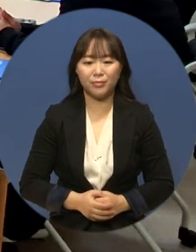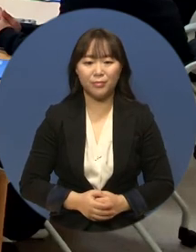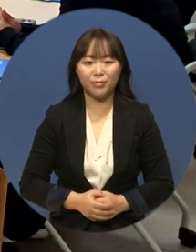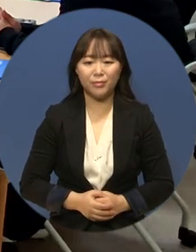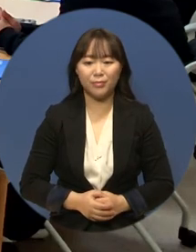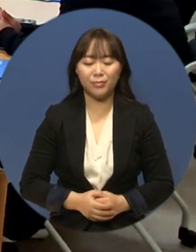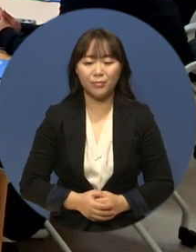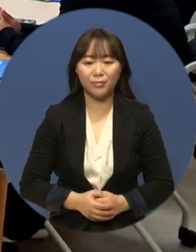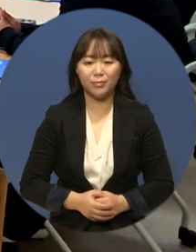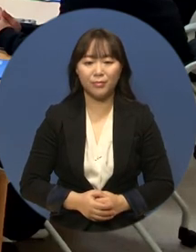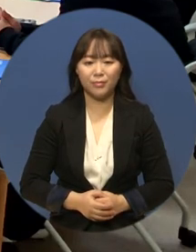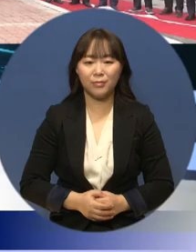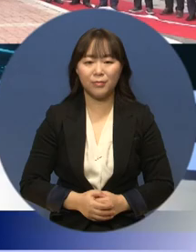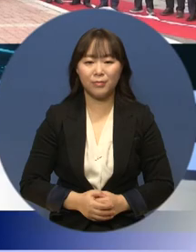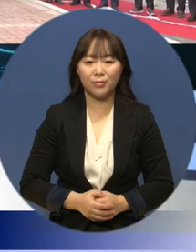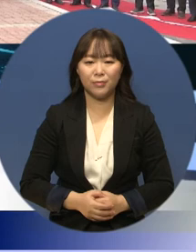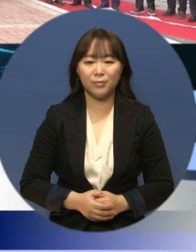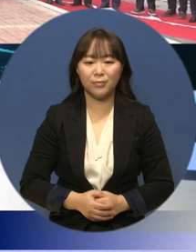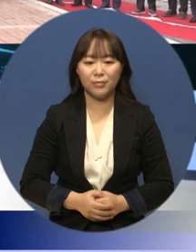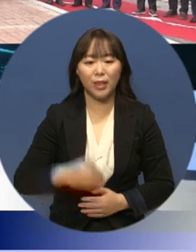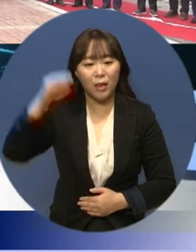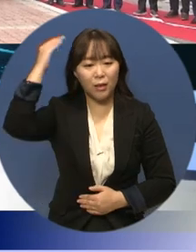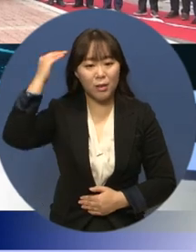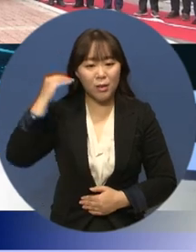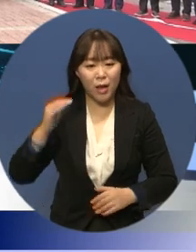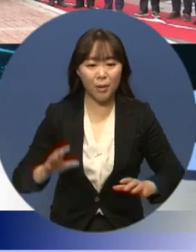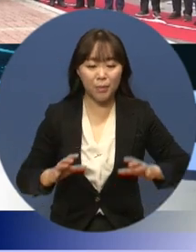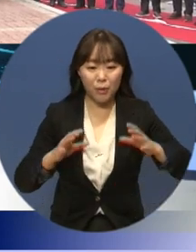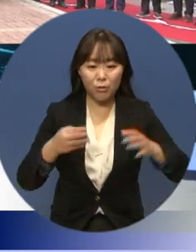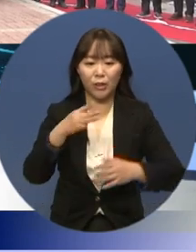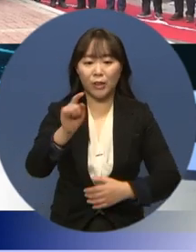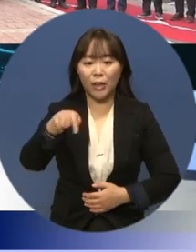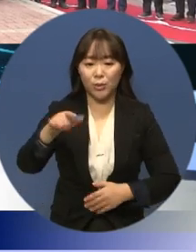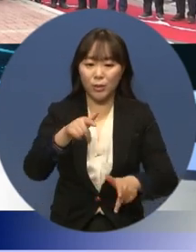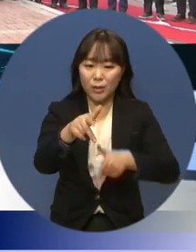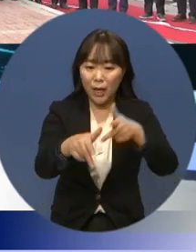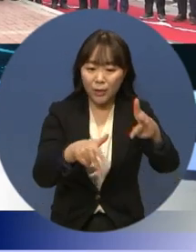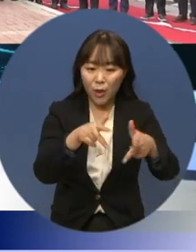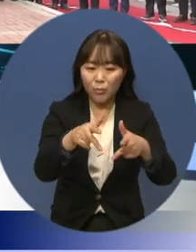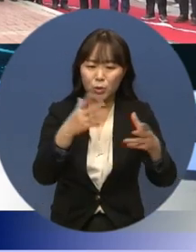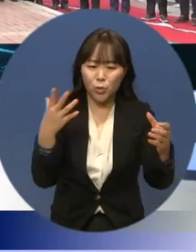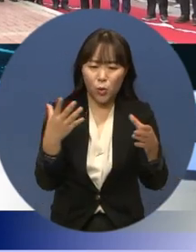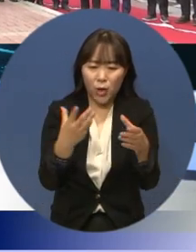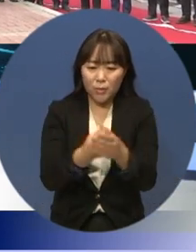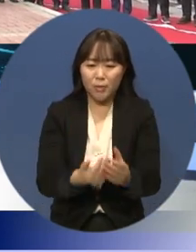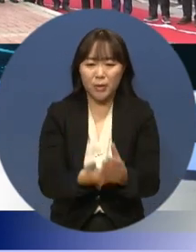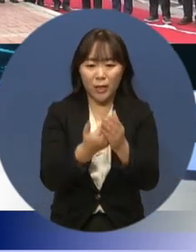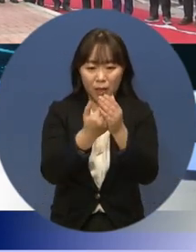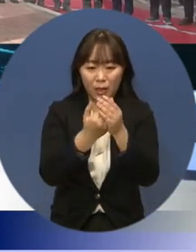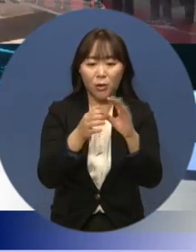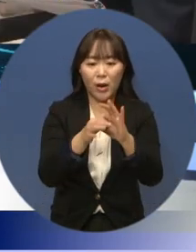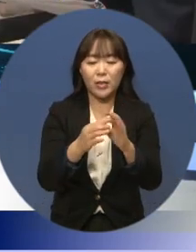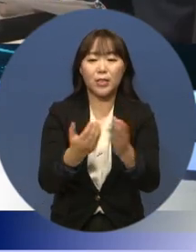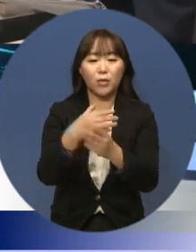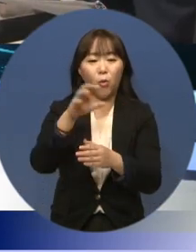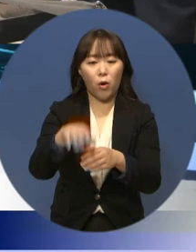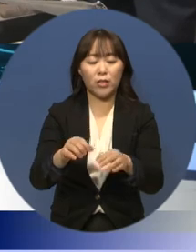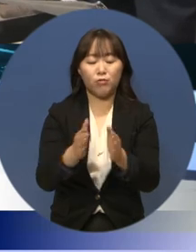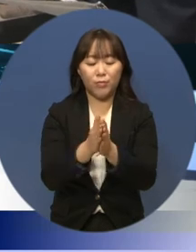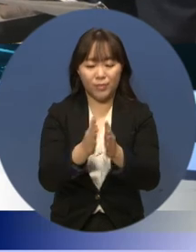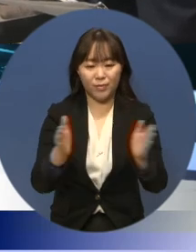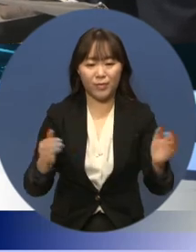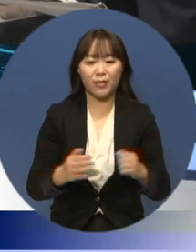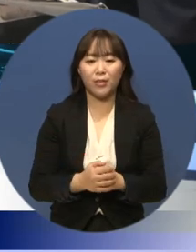경기방송 정은선입니다. 대한민국 탄소산업을 종합적으로 육성할 한국탄소산업진흥원이